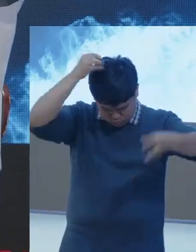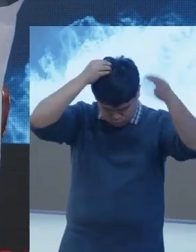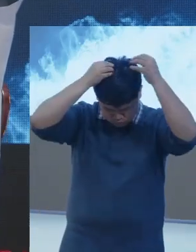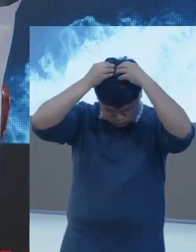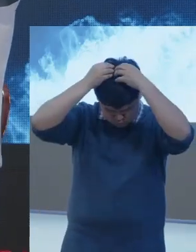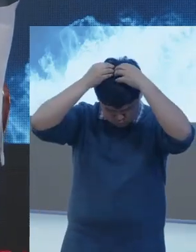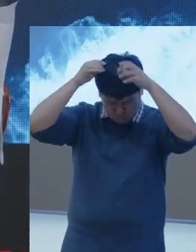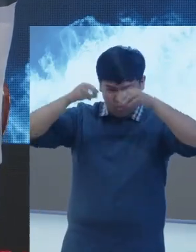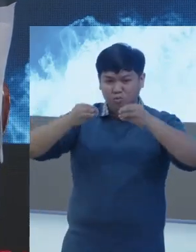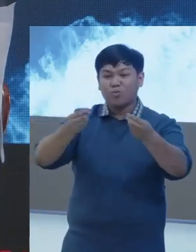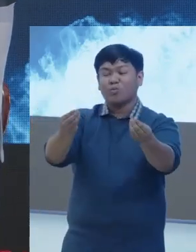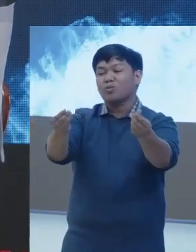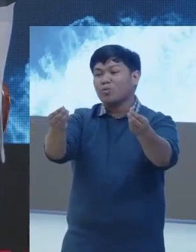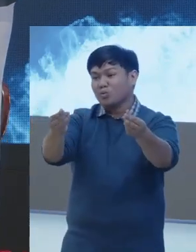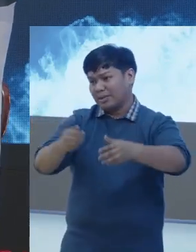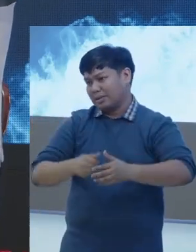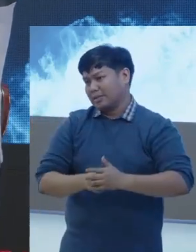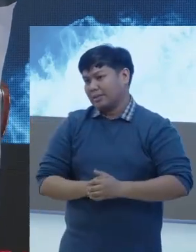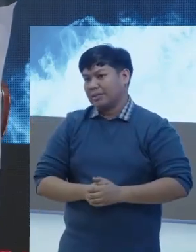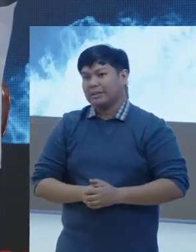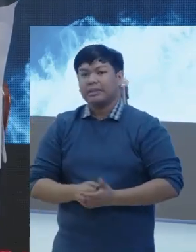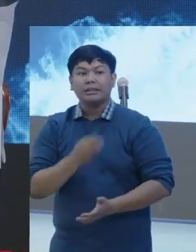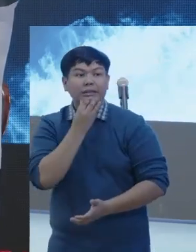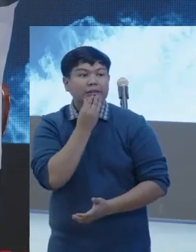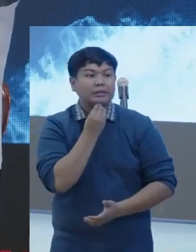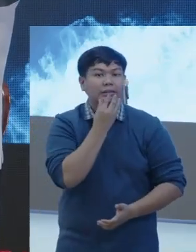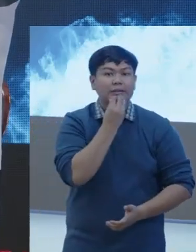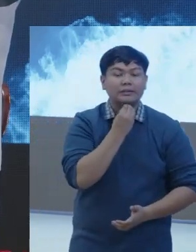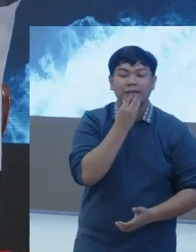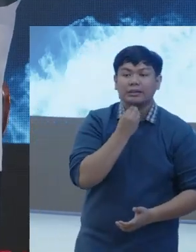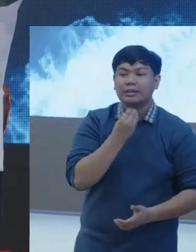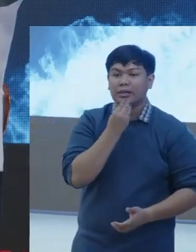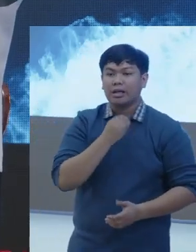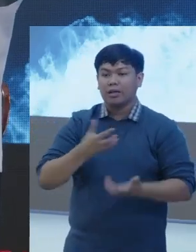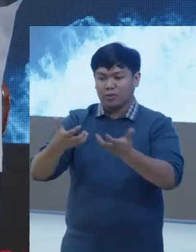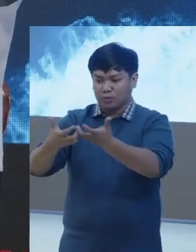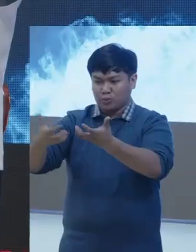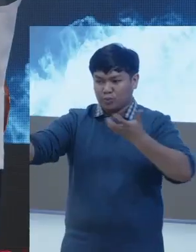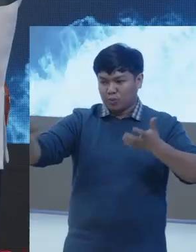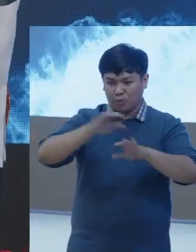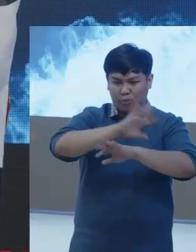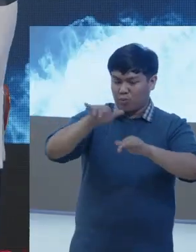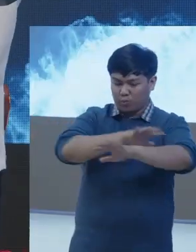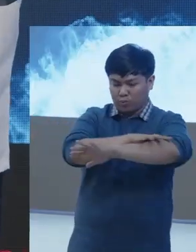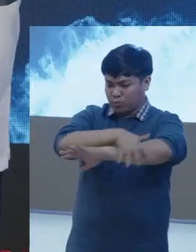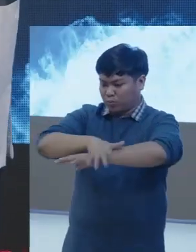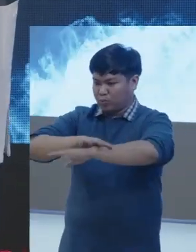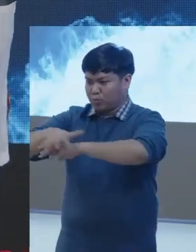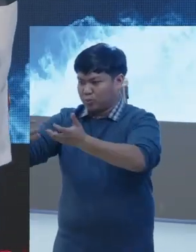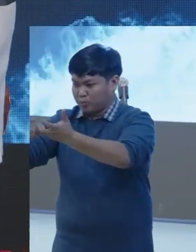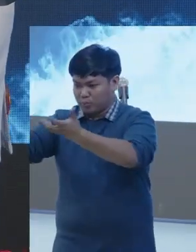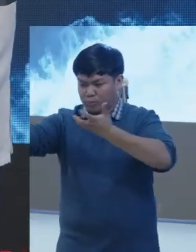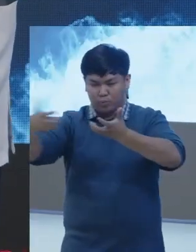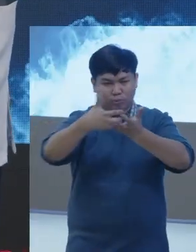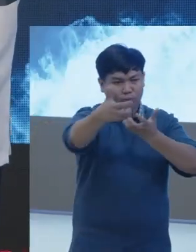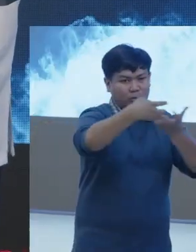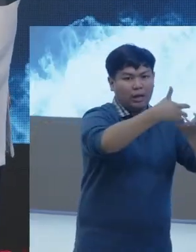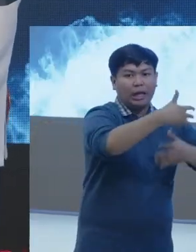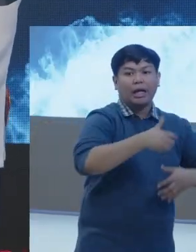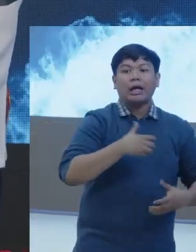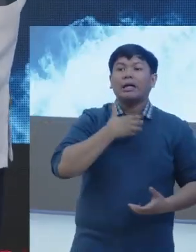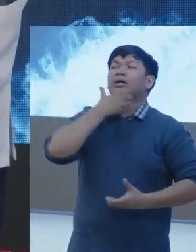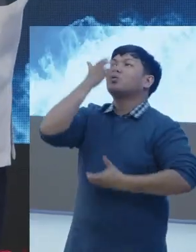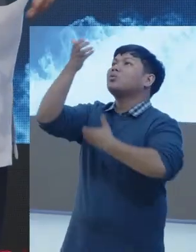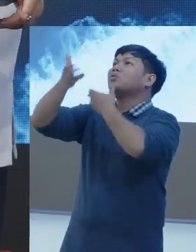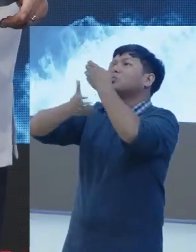heads. And the Israelites separated themselves from all foreigners and stood and confessed their sins and